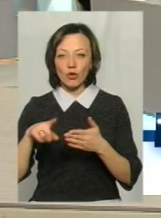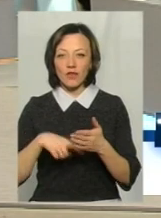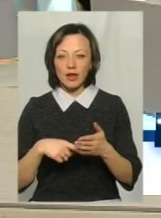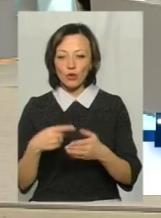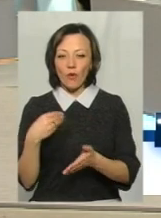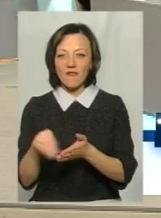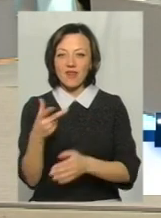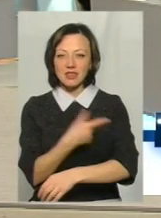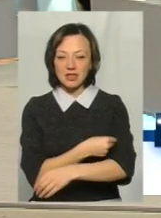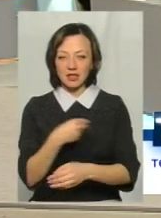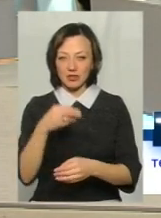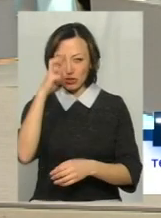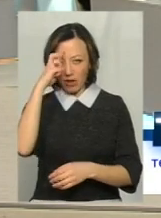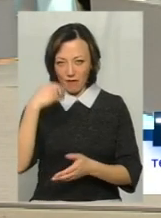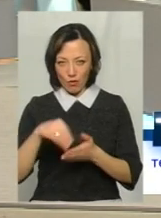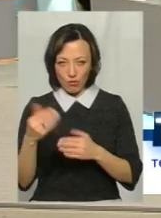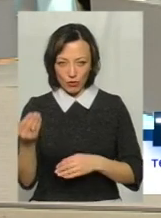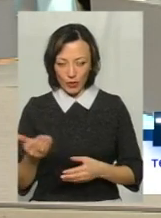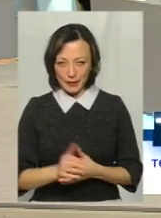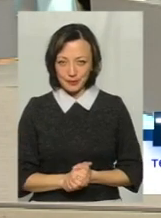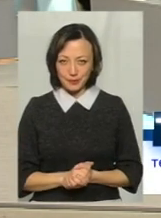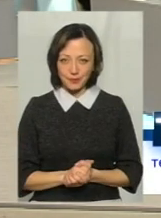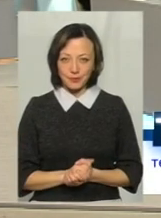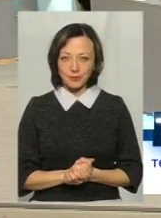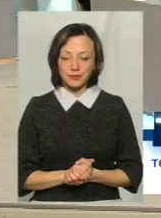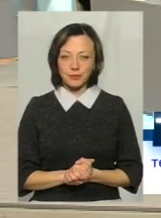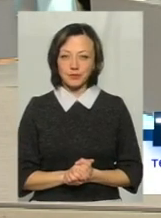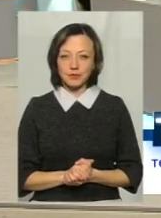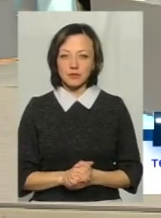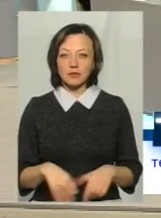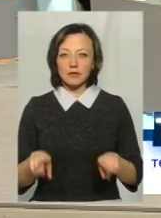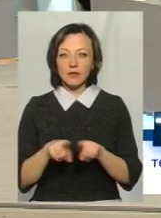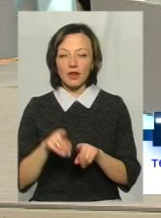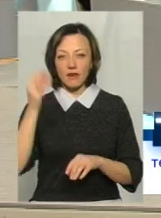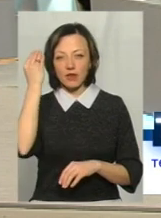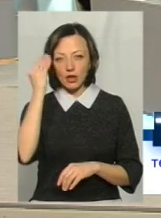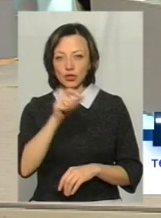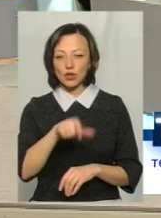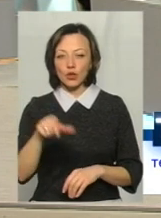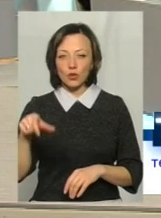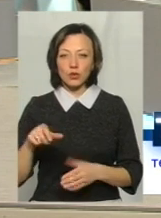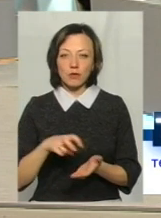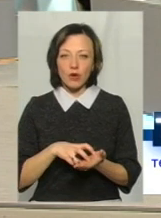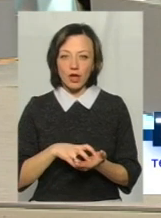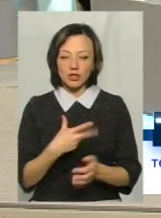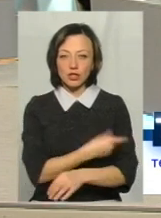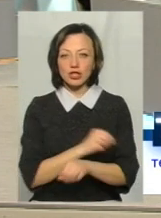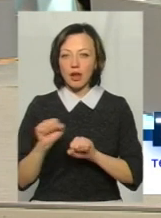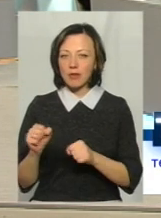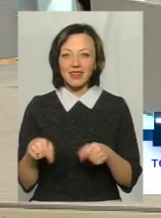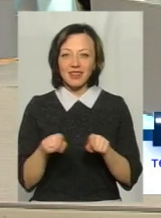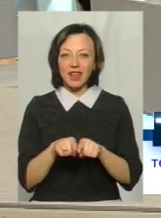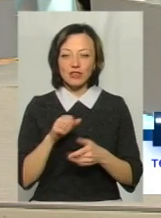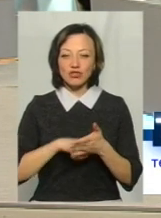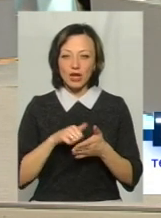тих вакцин, які закуповує держава. І от складається враження, що от якраз люди бояться щеплюватися не стільки